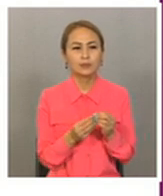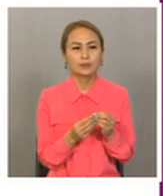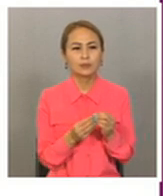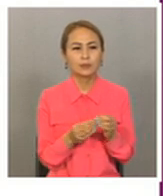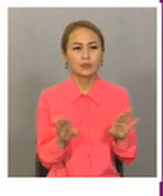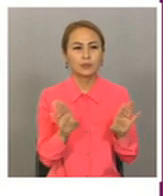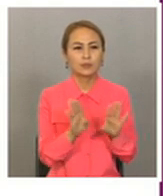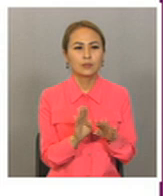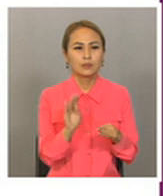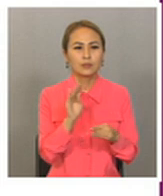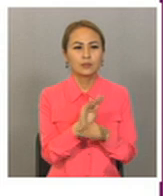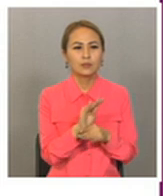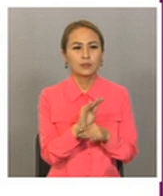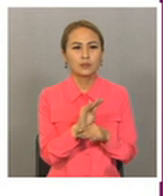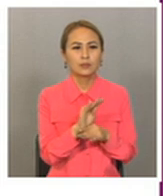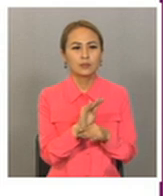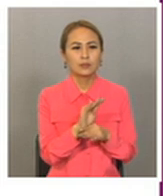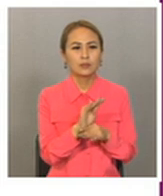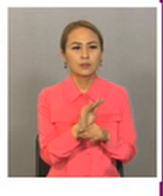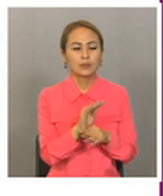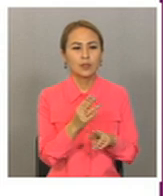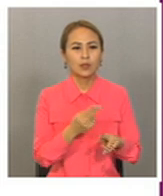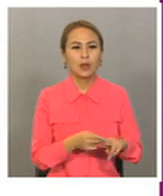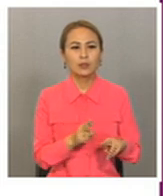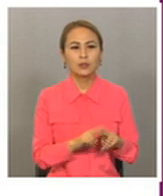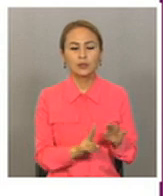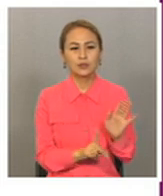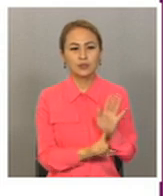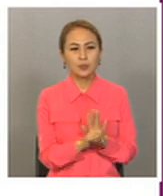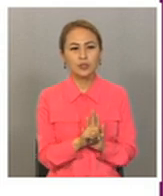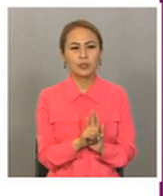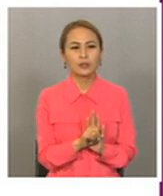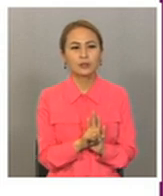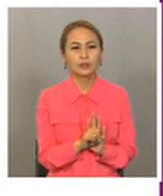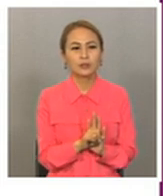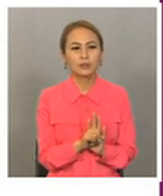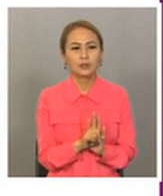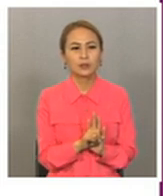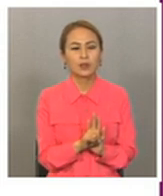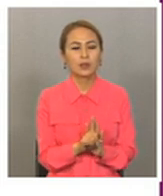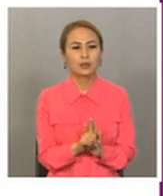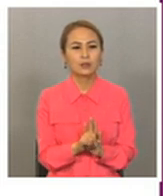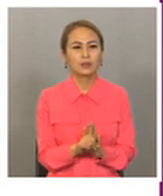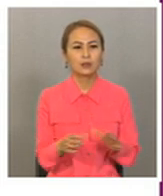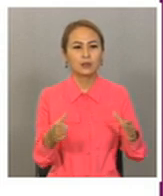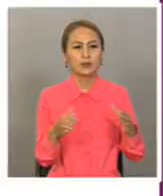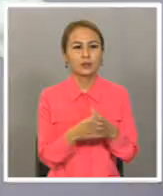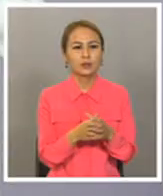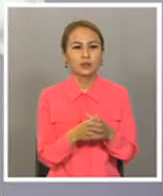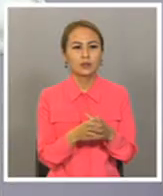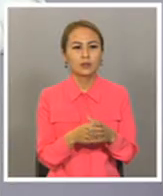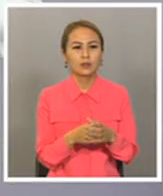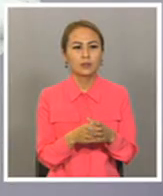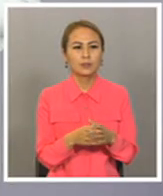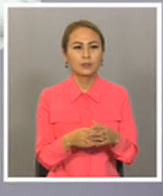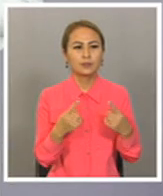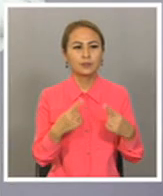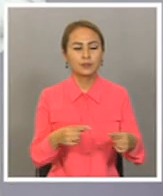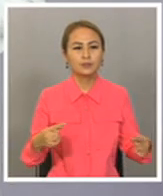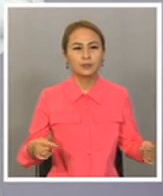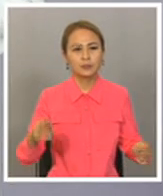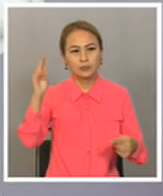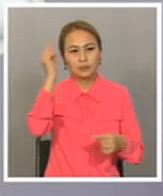жоқ шет пен шек деген. Сан бақыт мұнда бүршіктеп, сан мұрат мұнда көк деген.